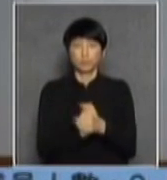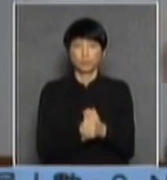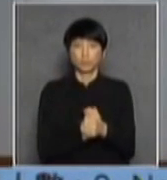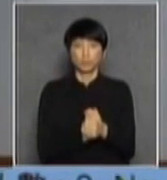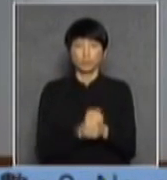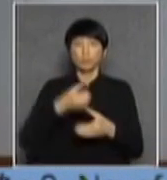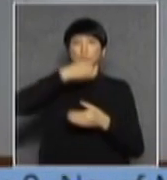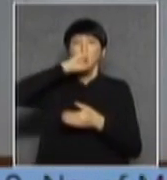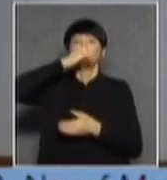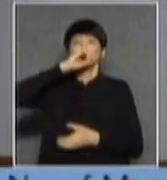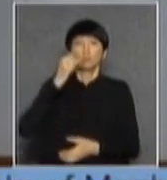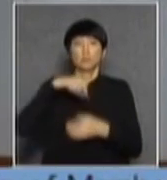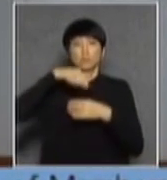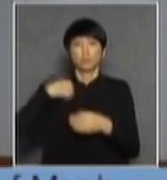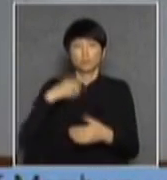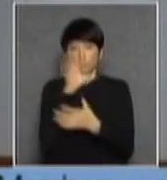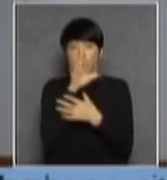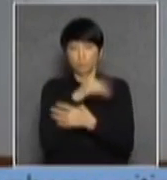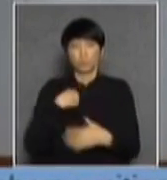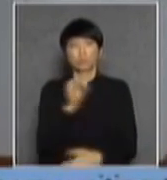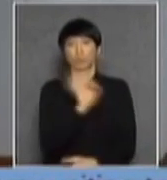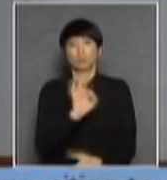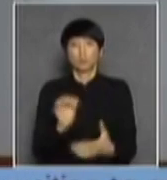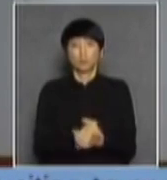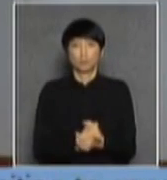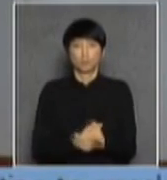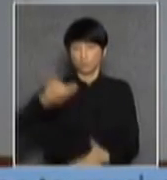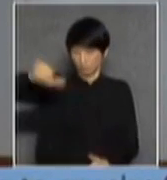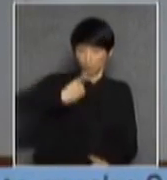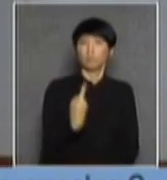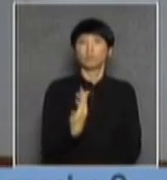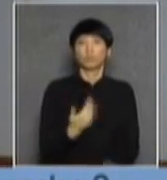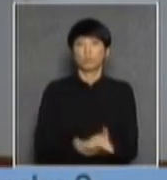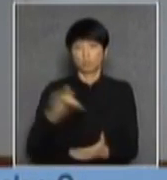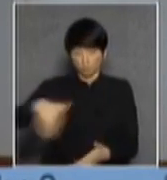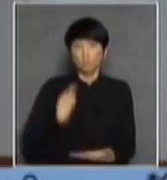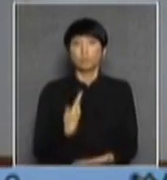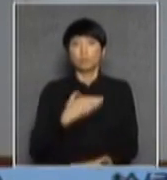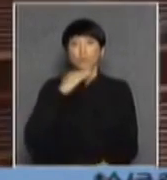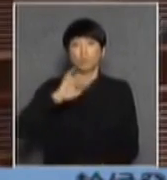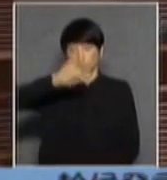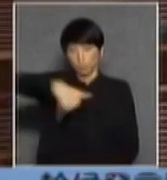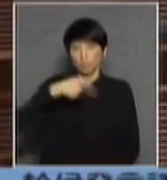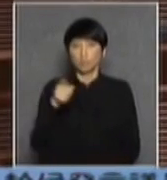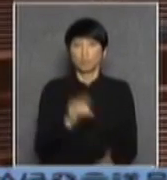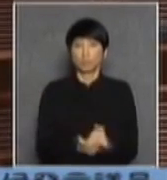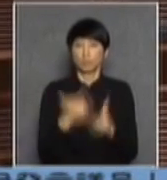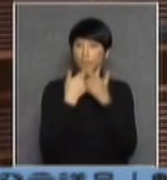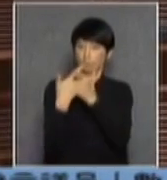咖啡睇法國電影，我冇。放馬過嚟，曾俊華，你返嚟同我辯